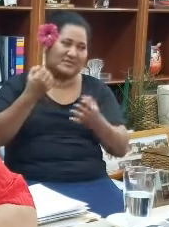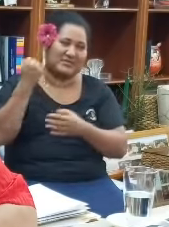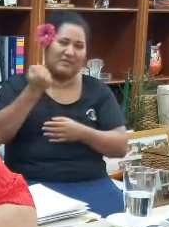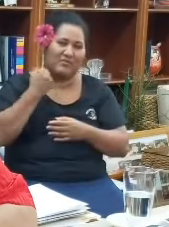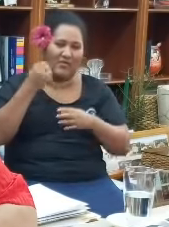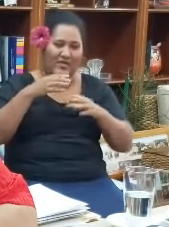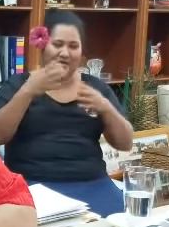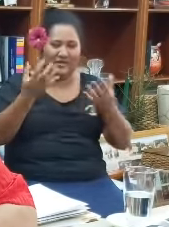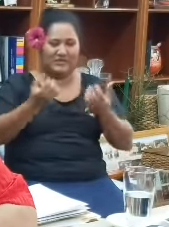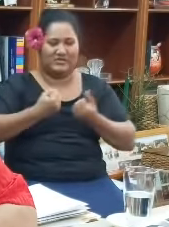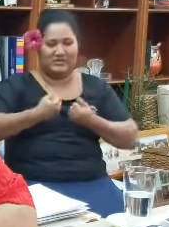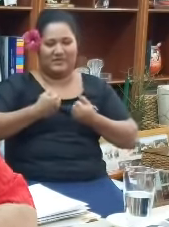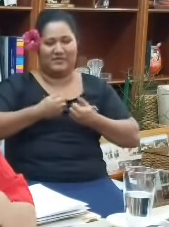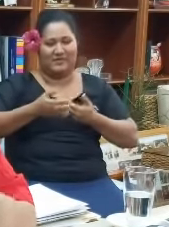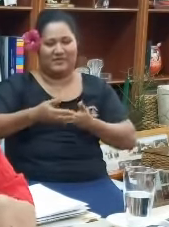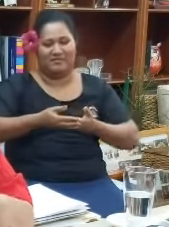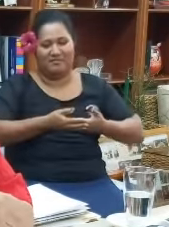fo.